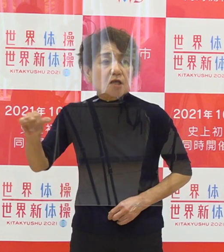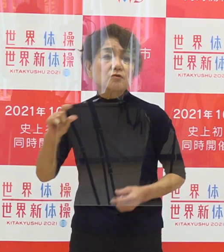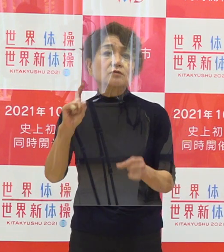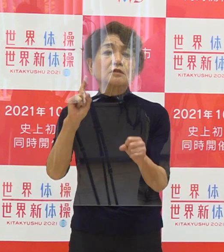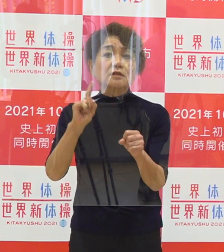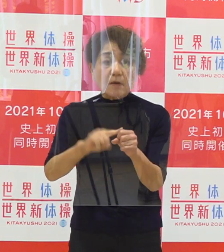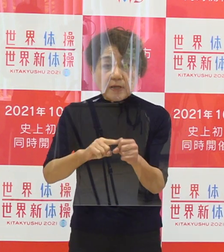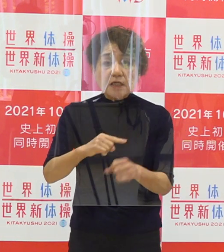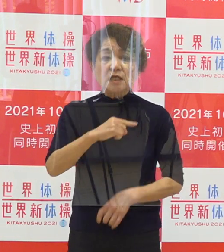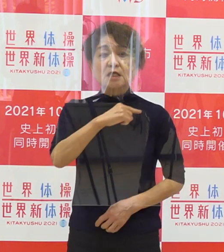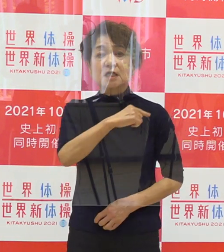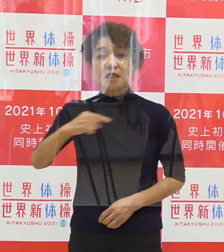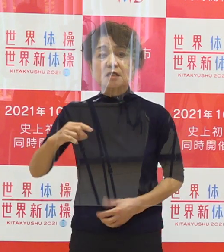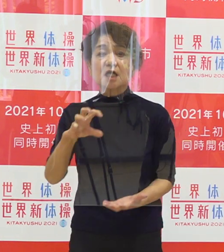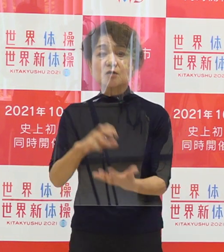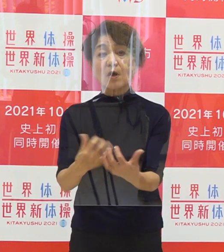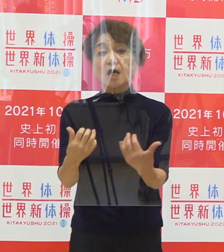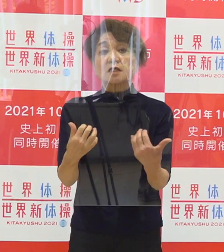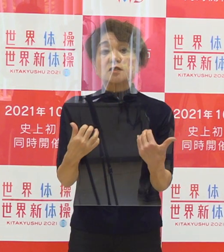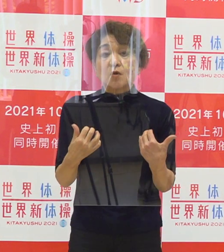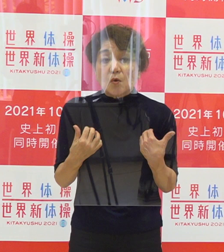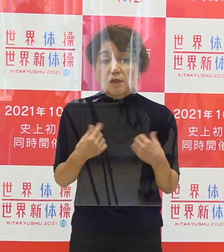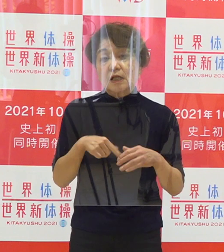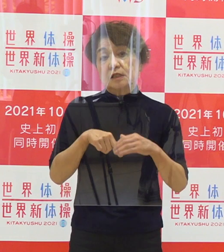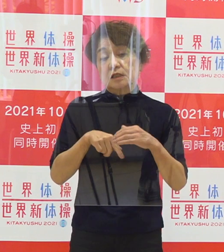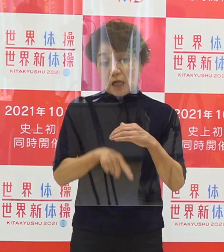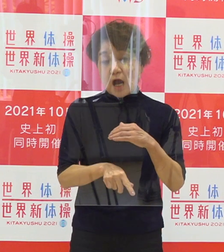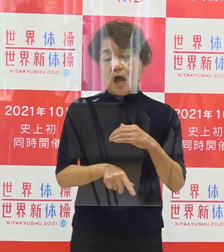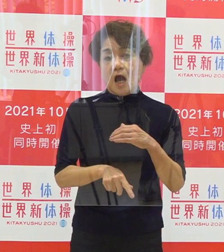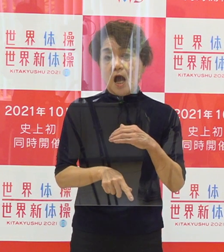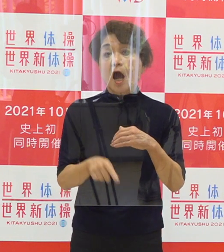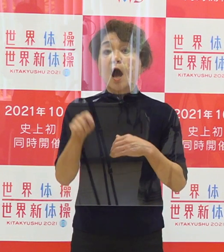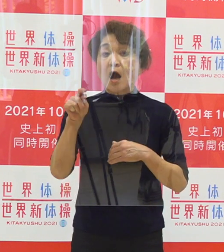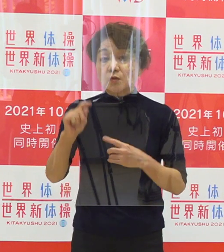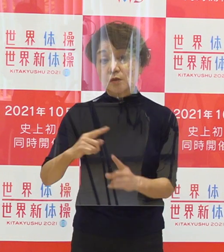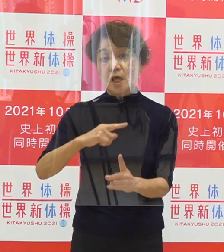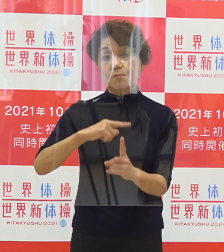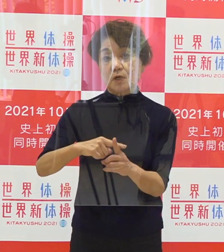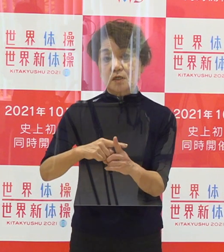だということで検査を受けたと聞いておりますが、そこで陽性